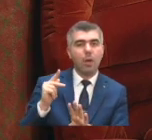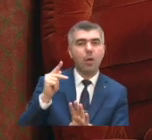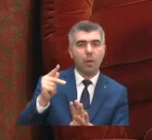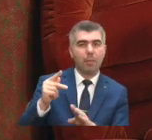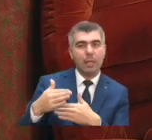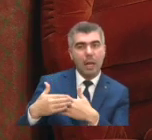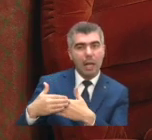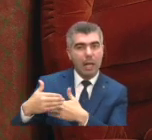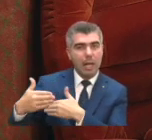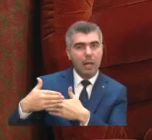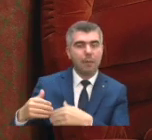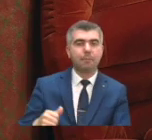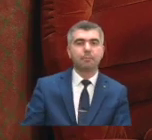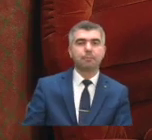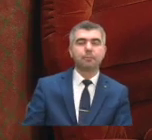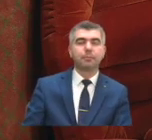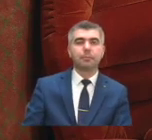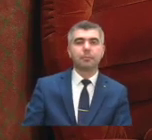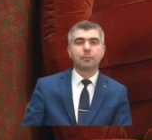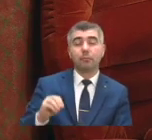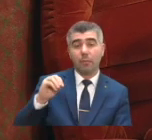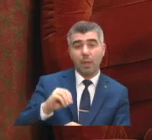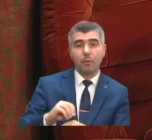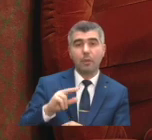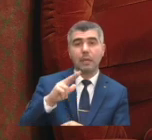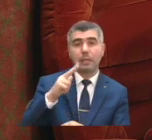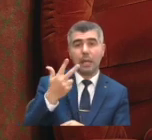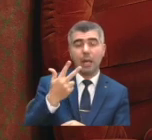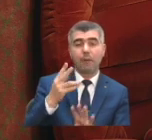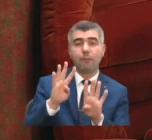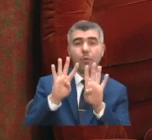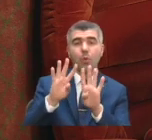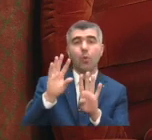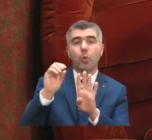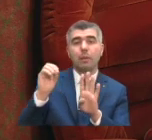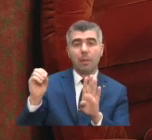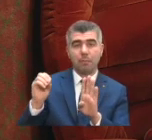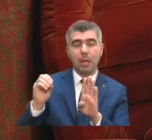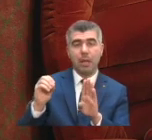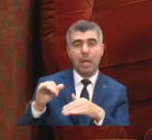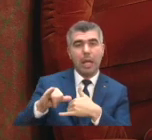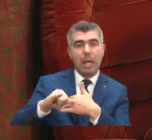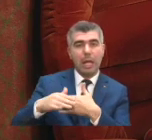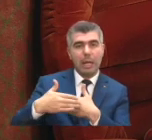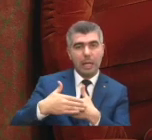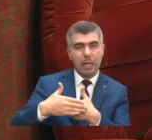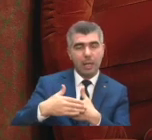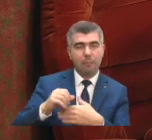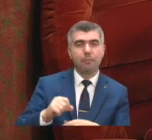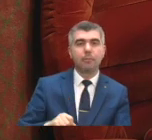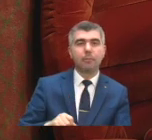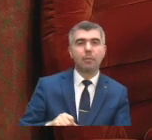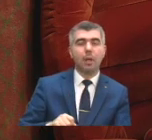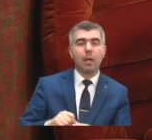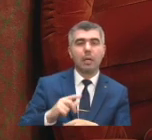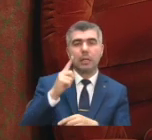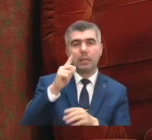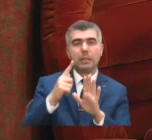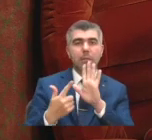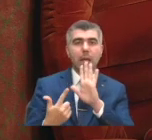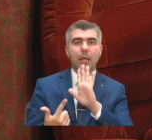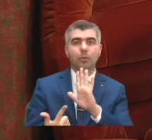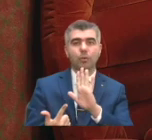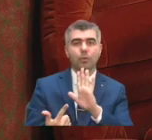القرب و 3,800 كيلومتر من طرق القرب وبناء وتهيئ 17,500 كيلومتر